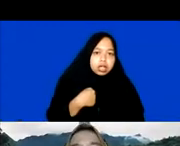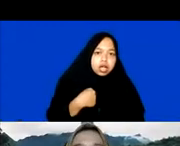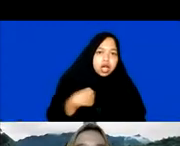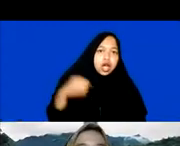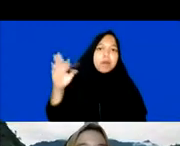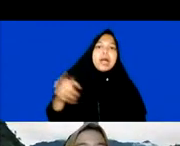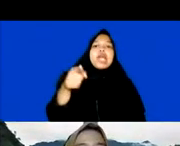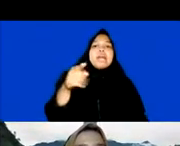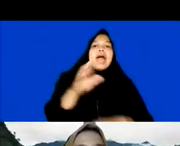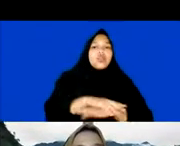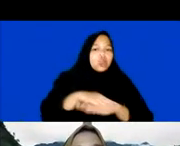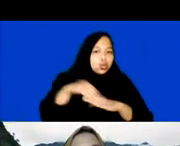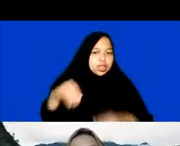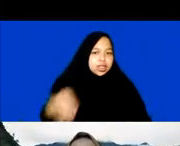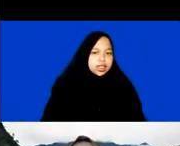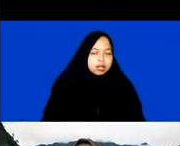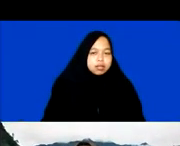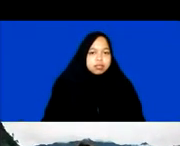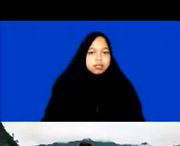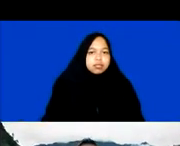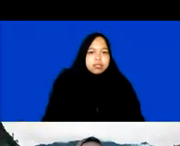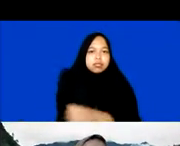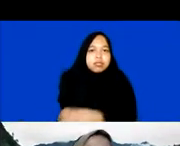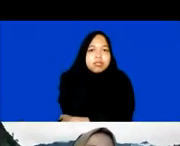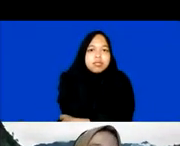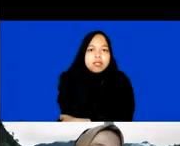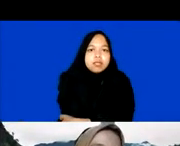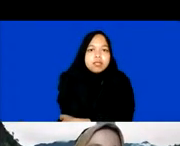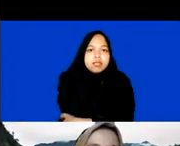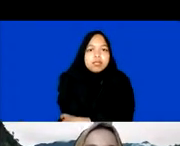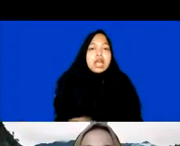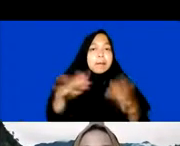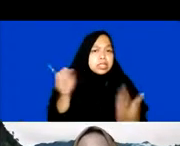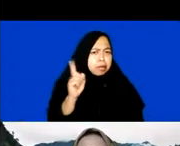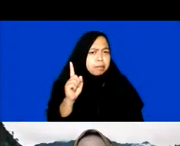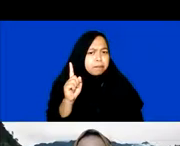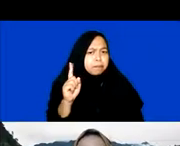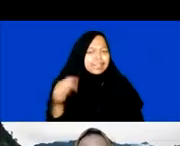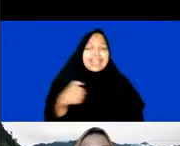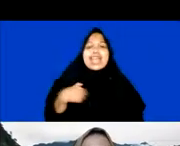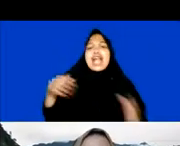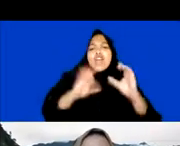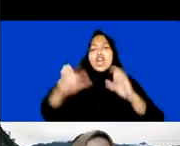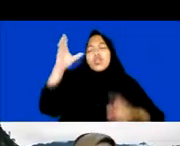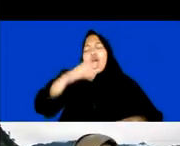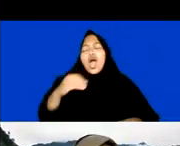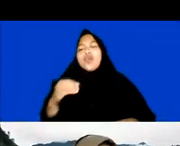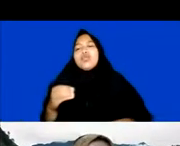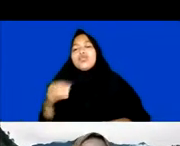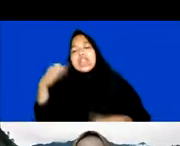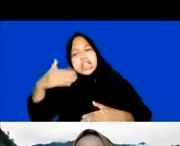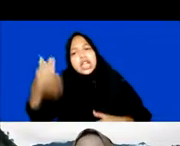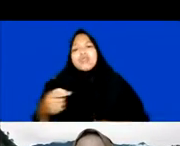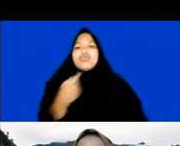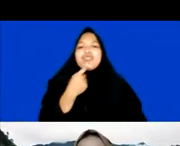kulit, pakai media kulit juga. Ya karena emang saya masih ekspor terus kan di kulit, apalagi sampai akhirnya saya